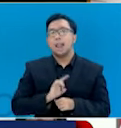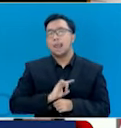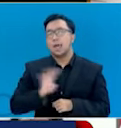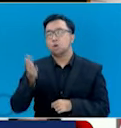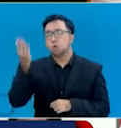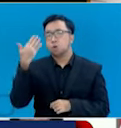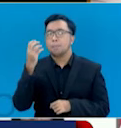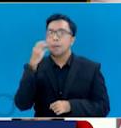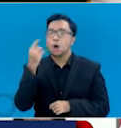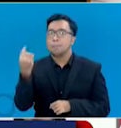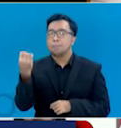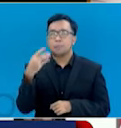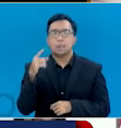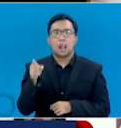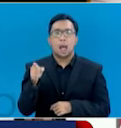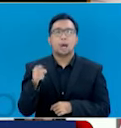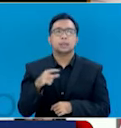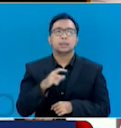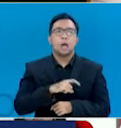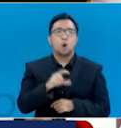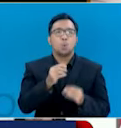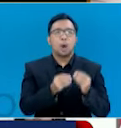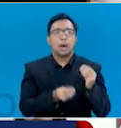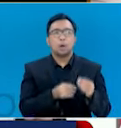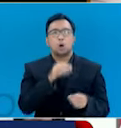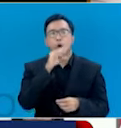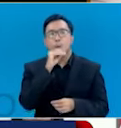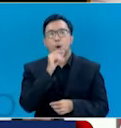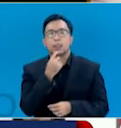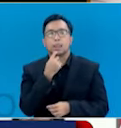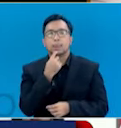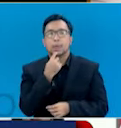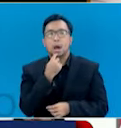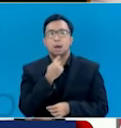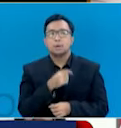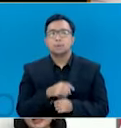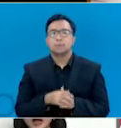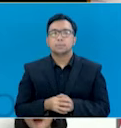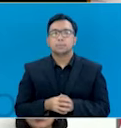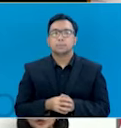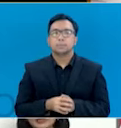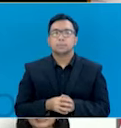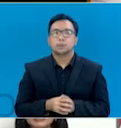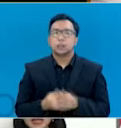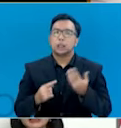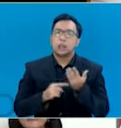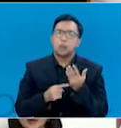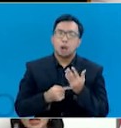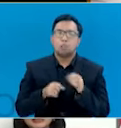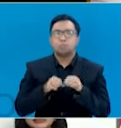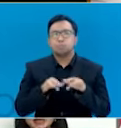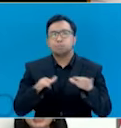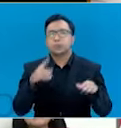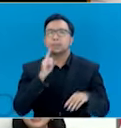itu, cawapres Bapak bicara IoT, hilirisasi, digital, dan banyak program